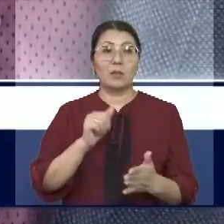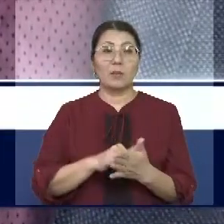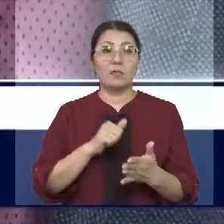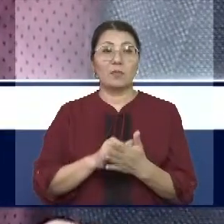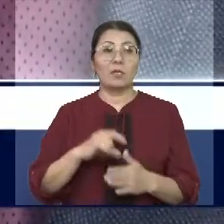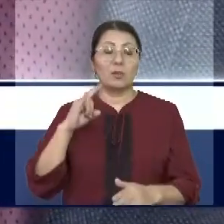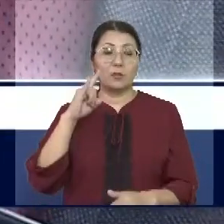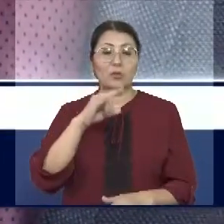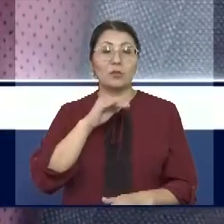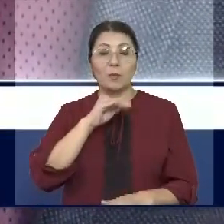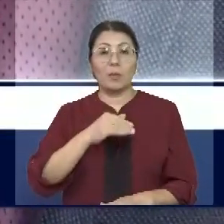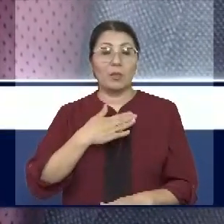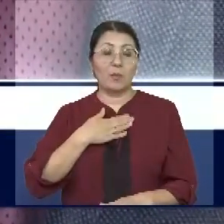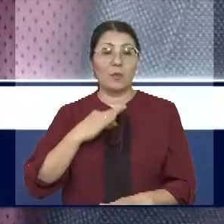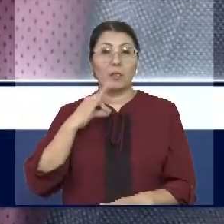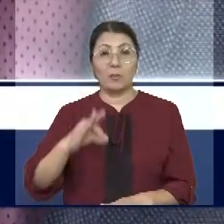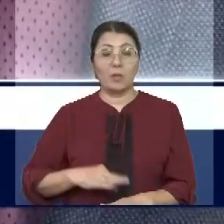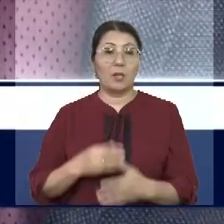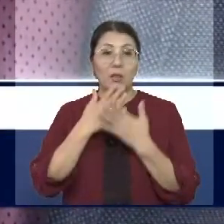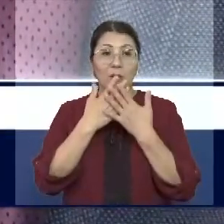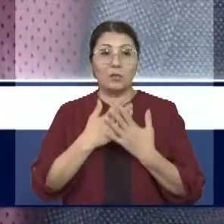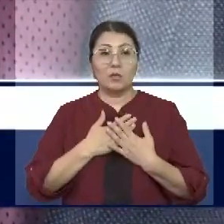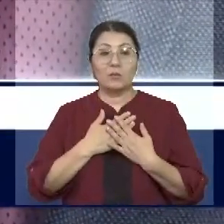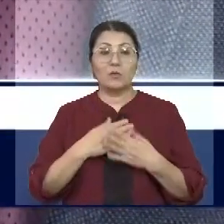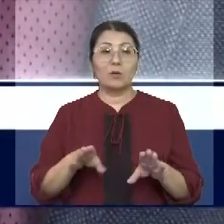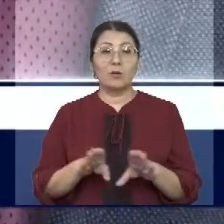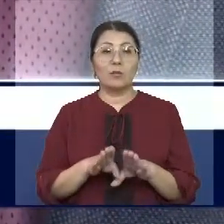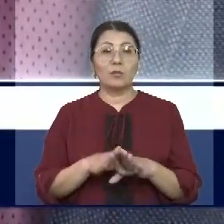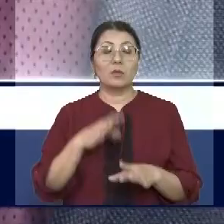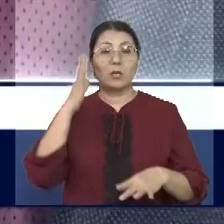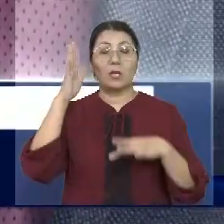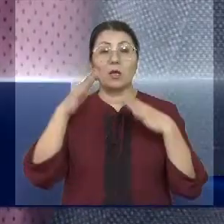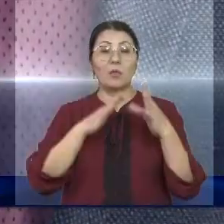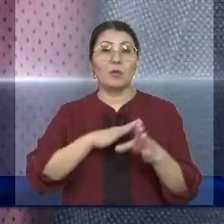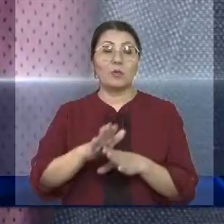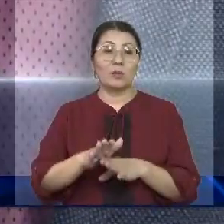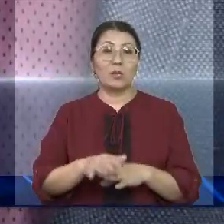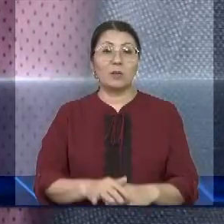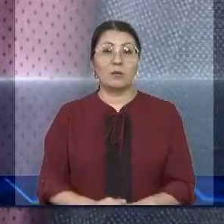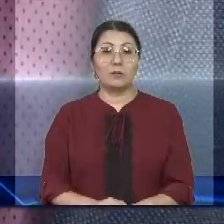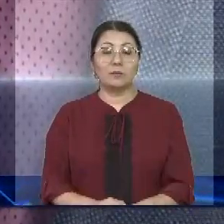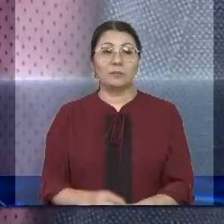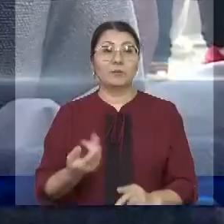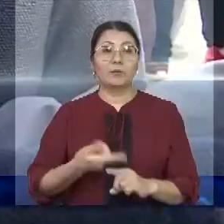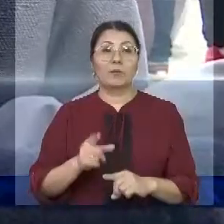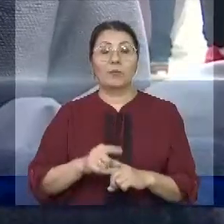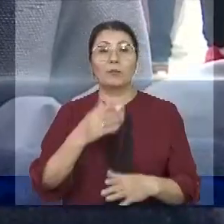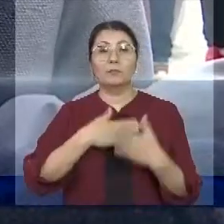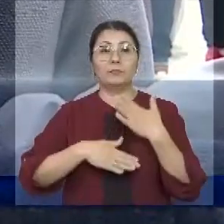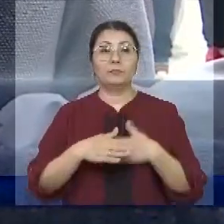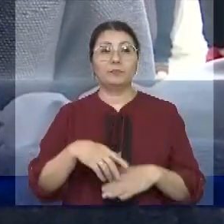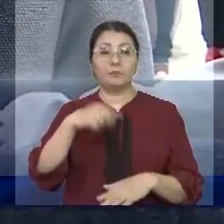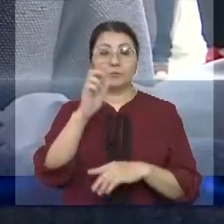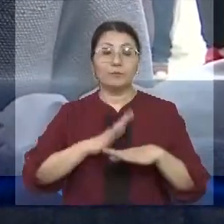ұшқыш мамандығын өзі кішкентайынан жақсы көрді. Сол арман жетелеп келді ғой енді баламызды. Өте қуаныштымыз. Отанын